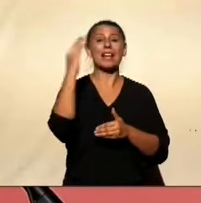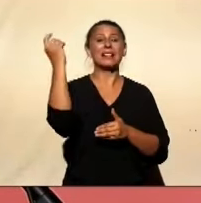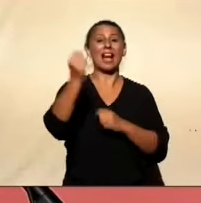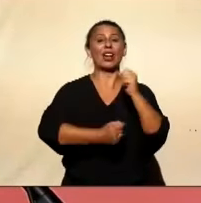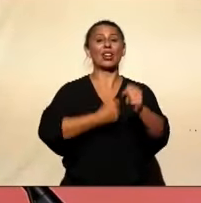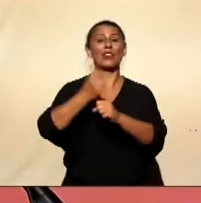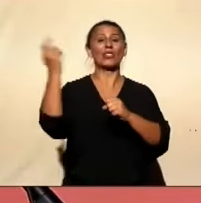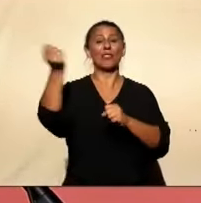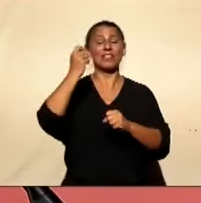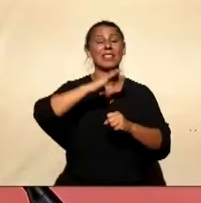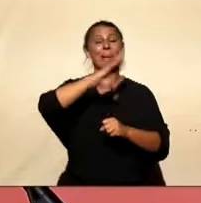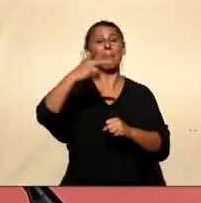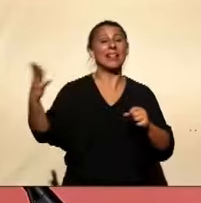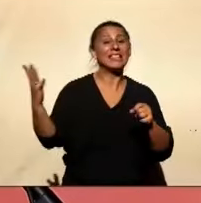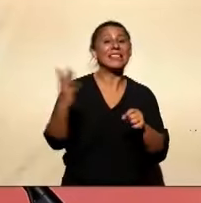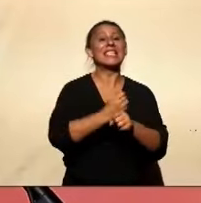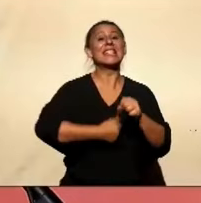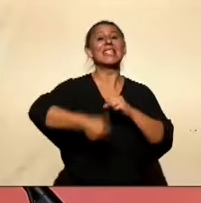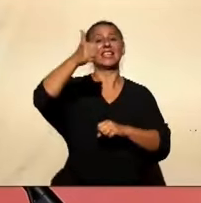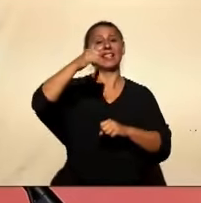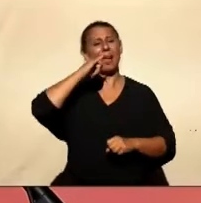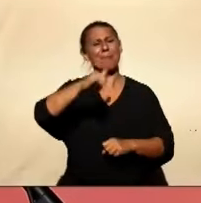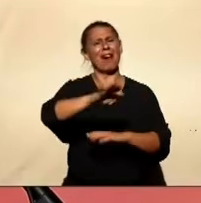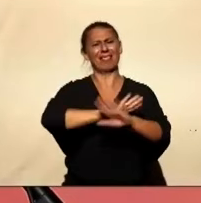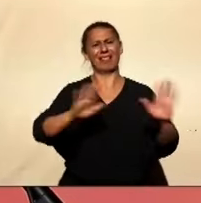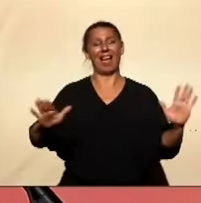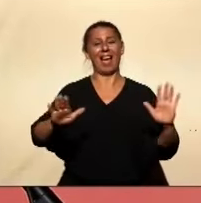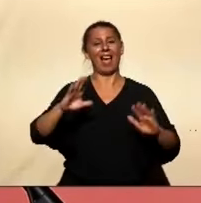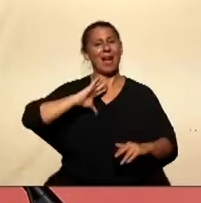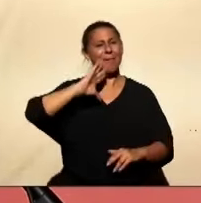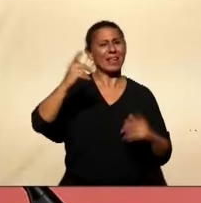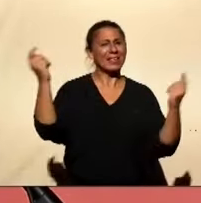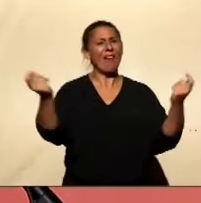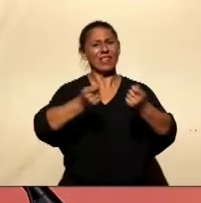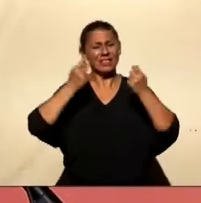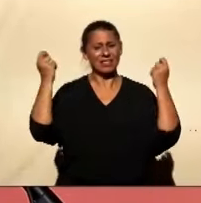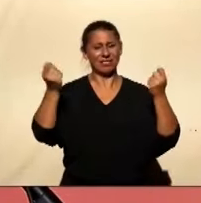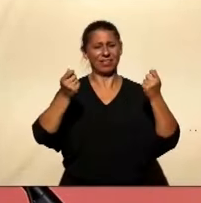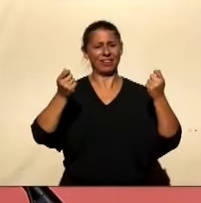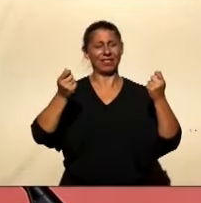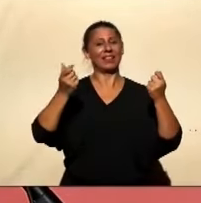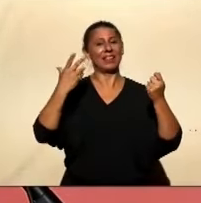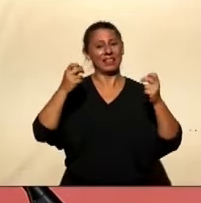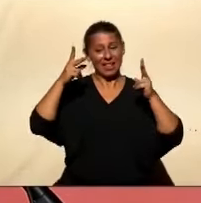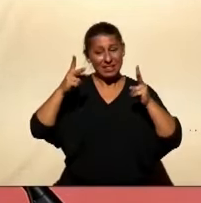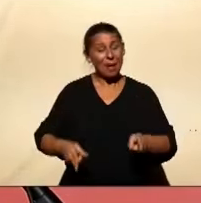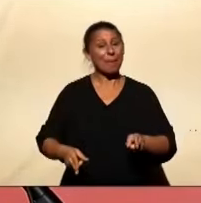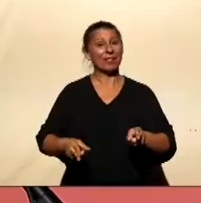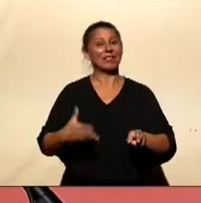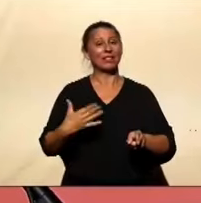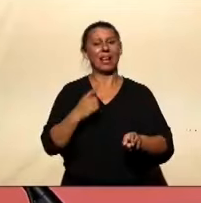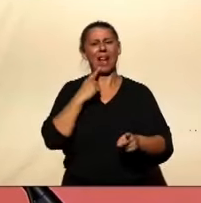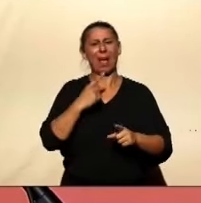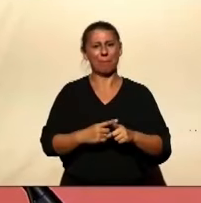φεστιβάλ, μέχρι τη νίκη για πάντα, μέχρι τα φεστιβάλ μας να πάψουν να είναι